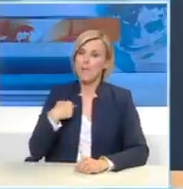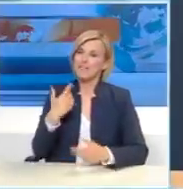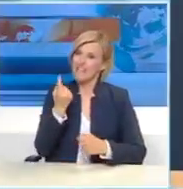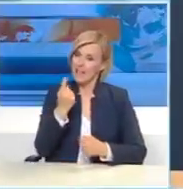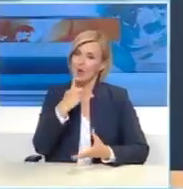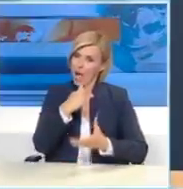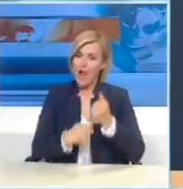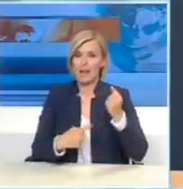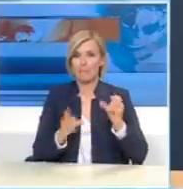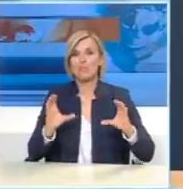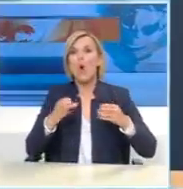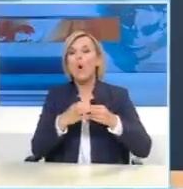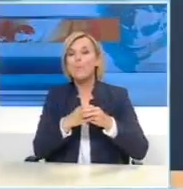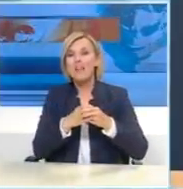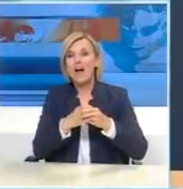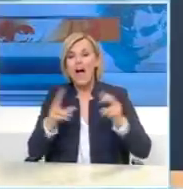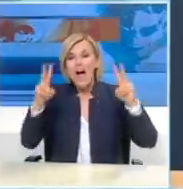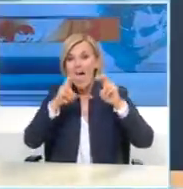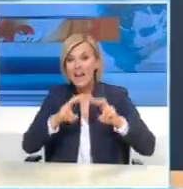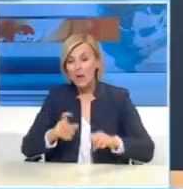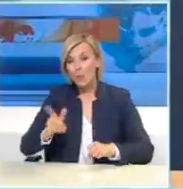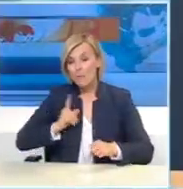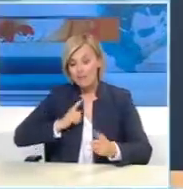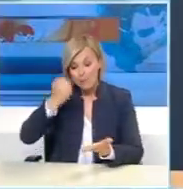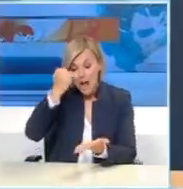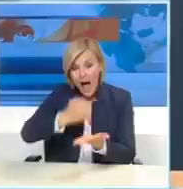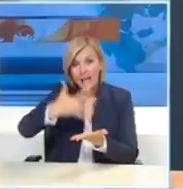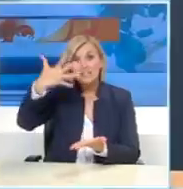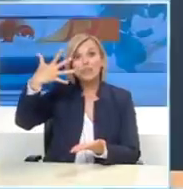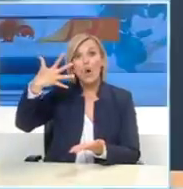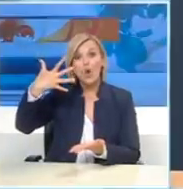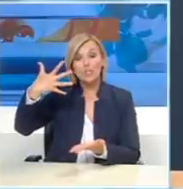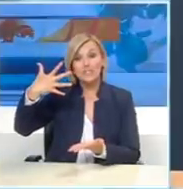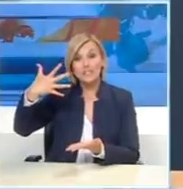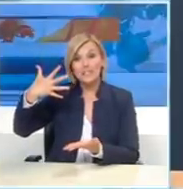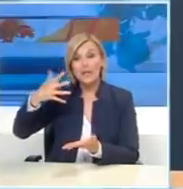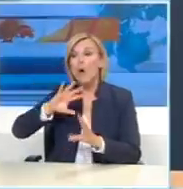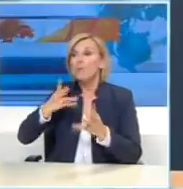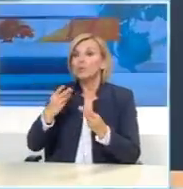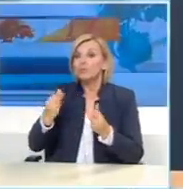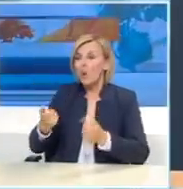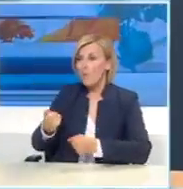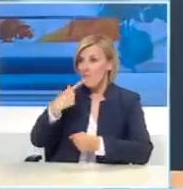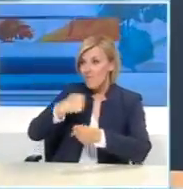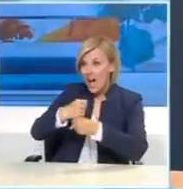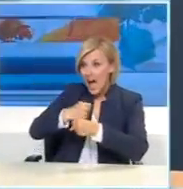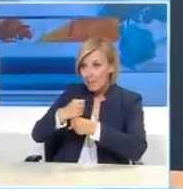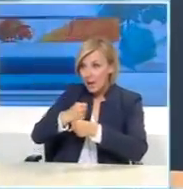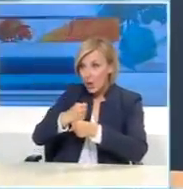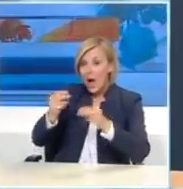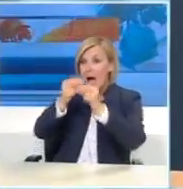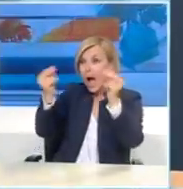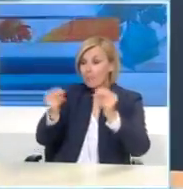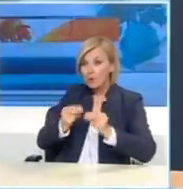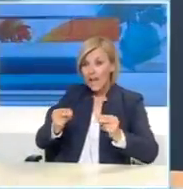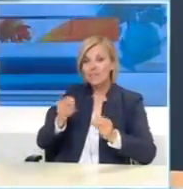για να αξιολογήσουμε την έλλειψη θεραπείας σε σχέση με την λήψη θεραπείας. Και θα παρακολουθήσουμε και τις διεθνείς